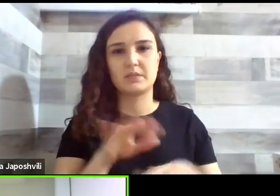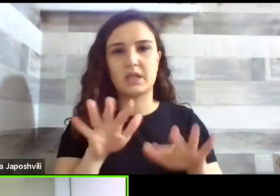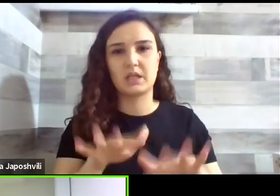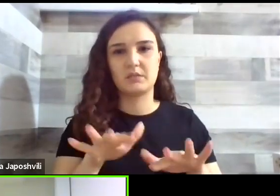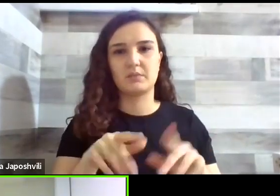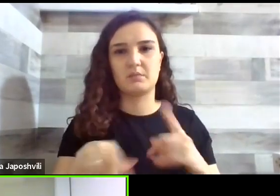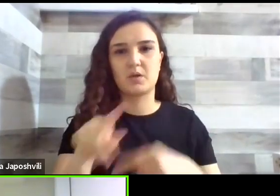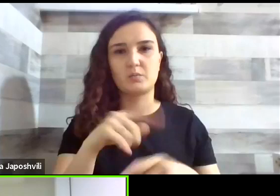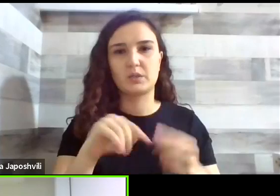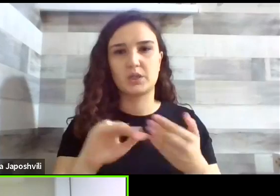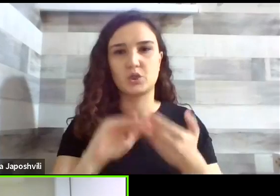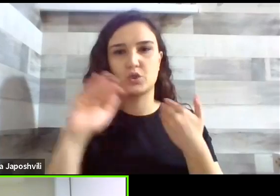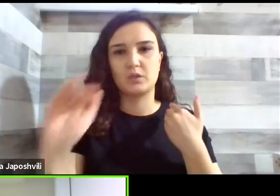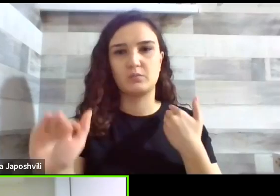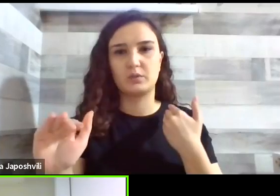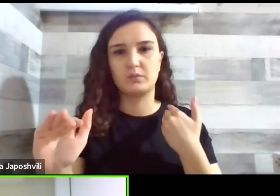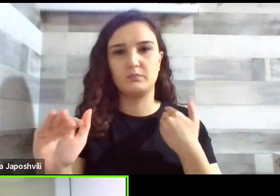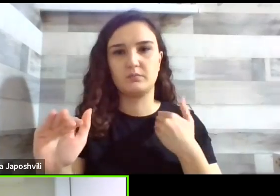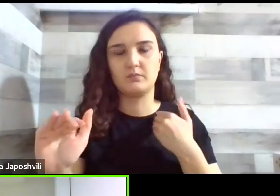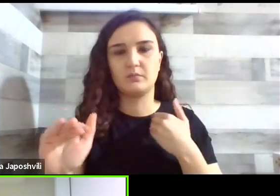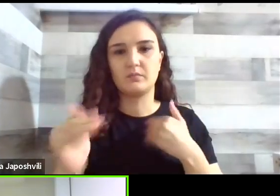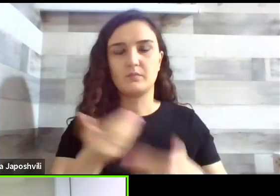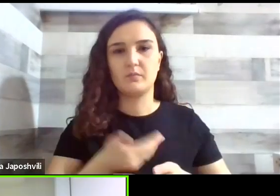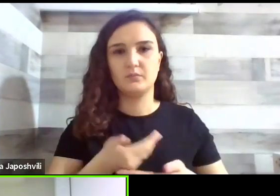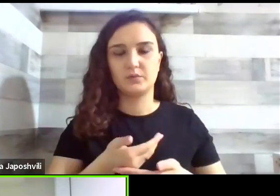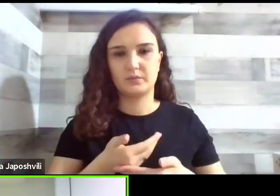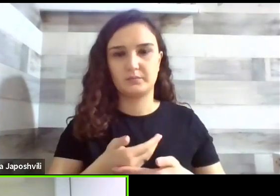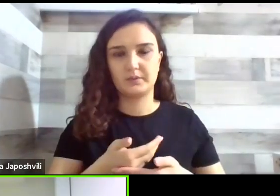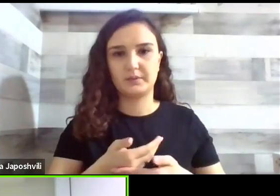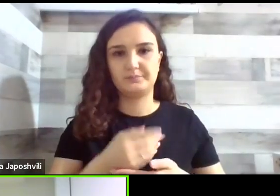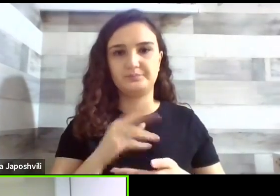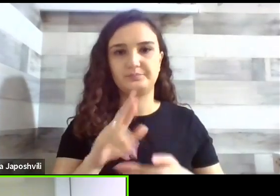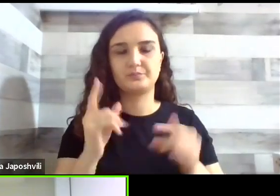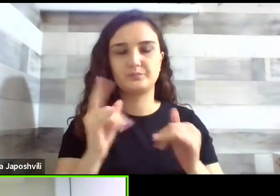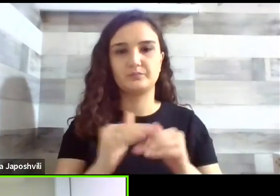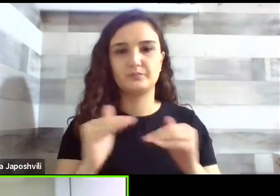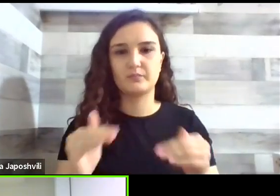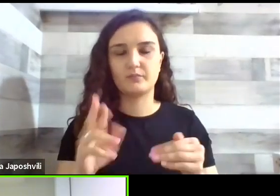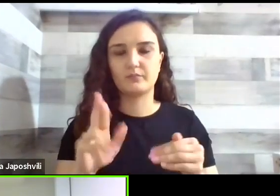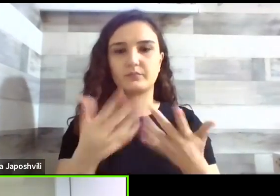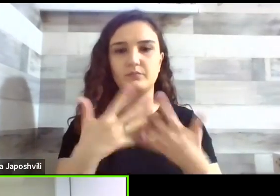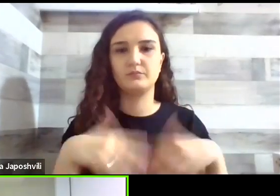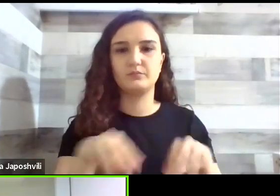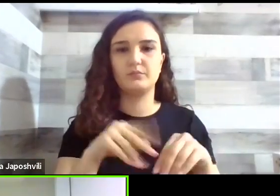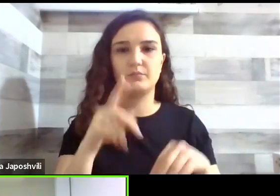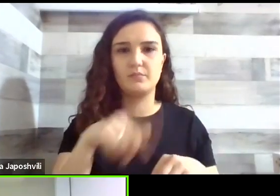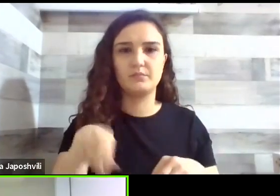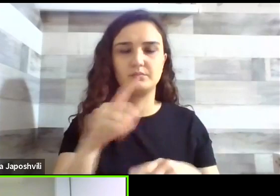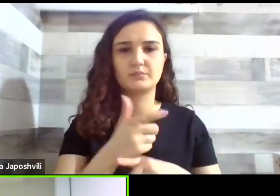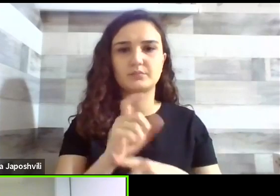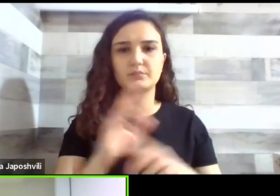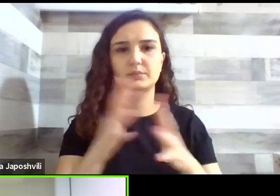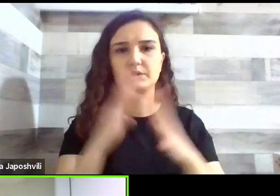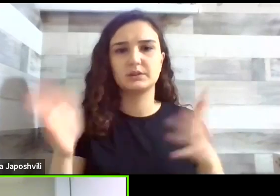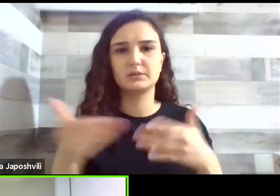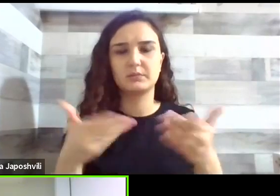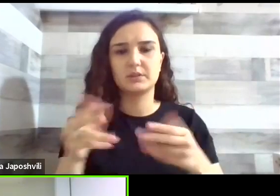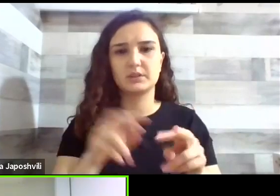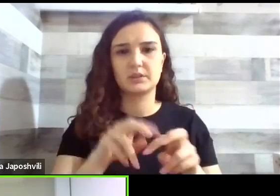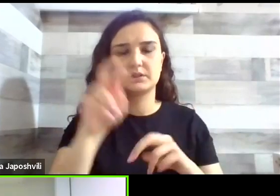ადგილმდებარეობიდან დაშორებული საცხოვრებელი, ხო? და ბავშვს, ოჯახს უწევდეს ძალიან დიდი მანძილის გავლა